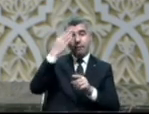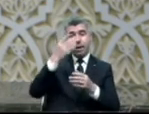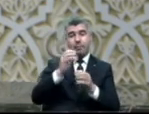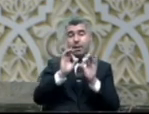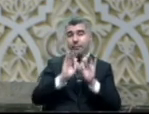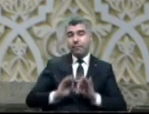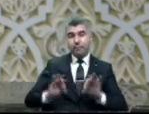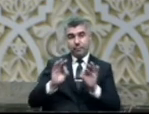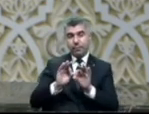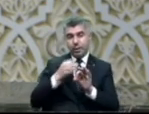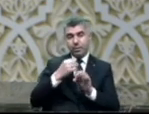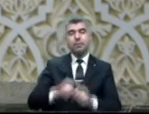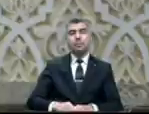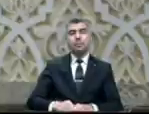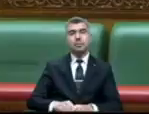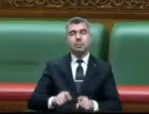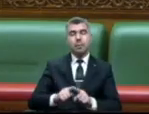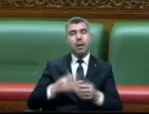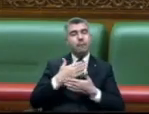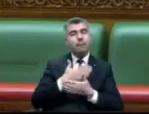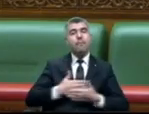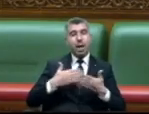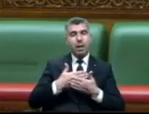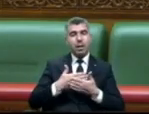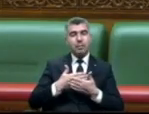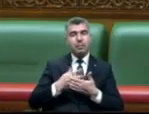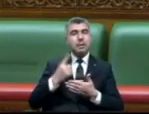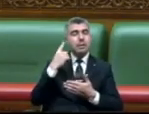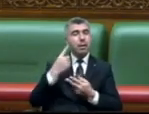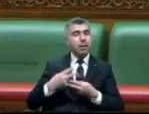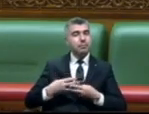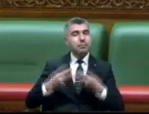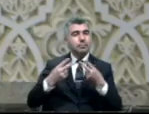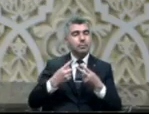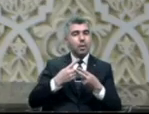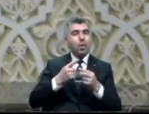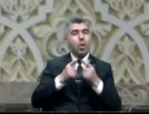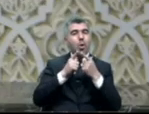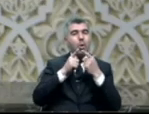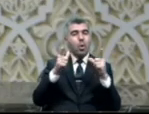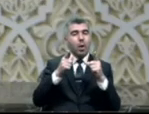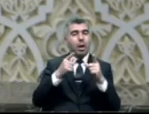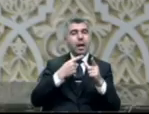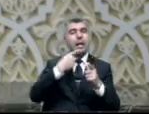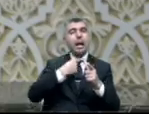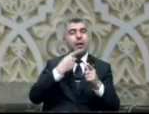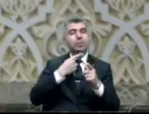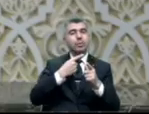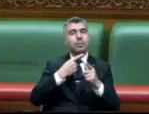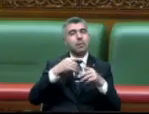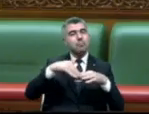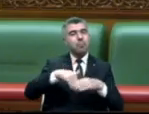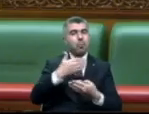ما قلته السي وشن ولكن انا سعيد بان يتردد صدى اللغات الرسمية للبلد داخل